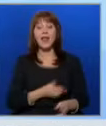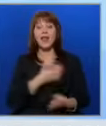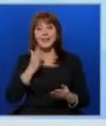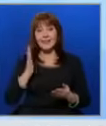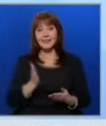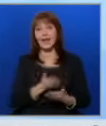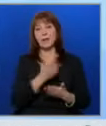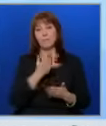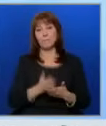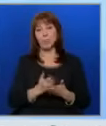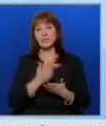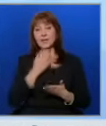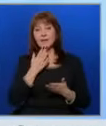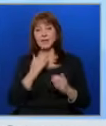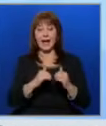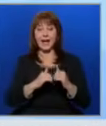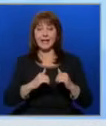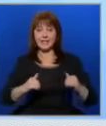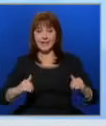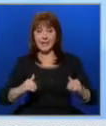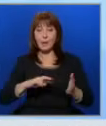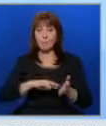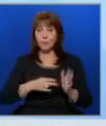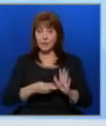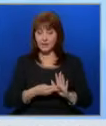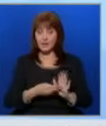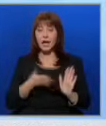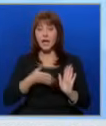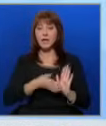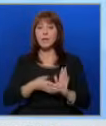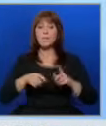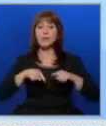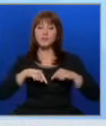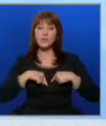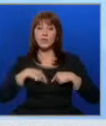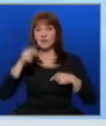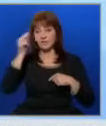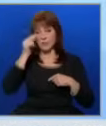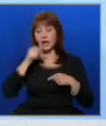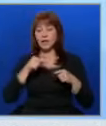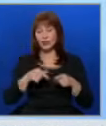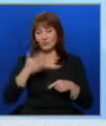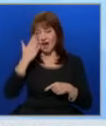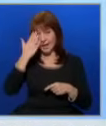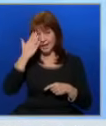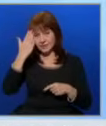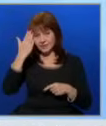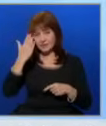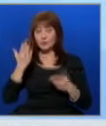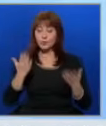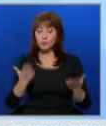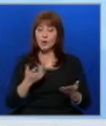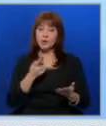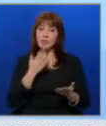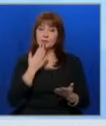да раздели политика от правосъдие у нас. Това е истинската мисия на партиите, които са обещали тази